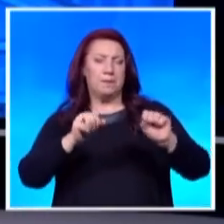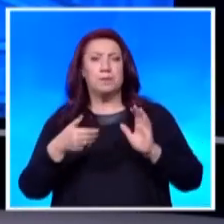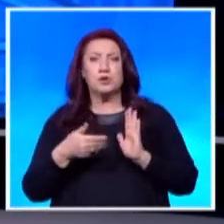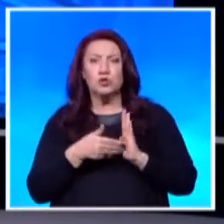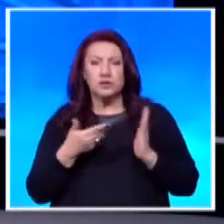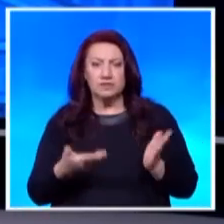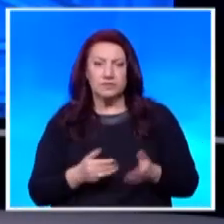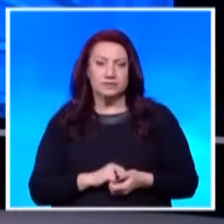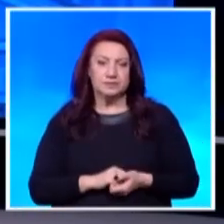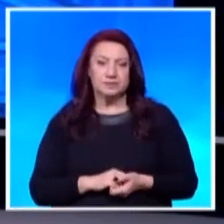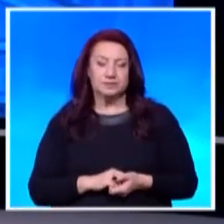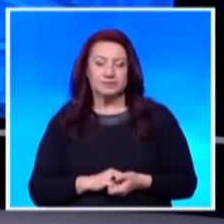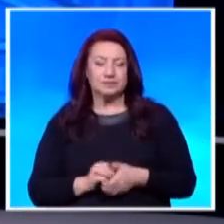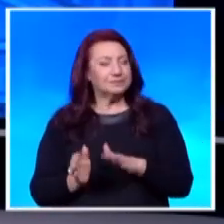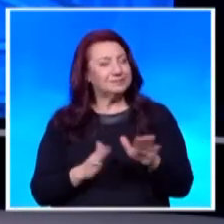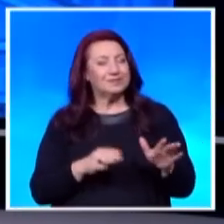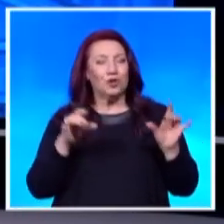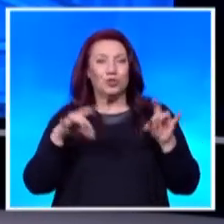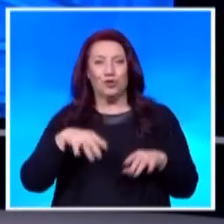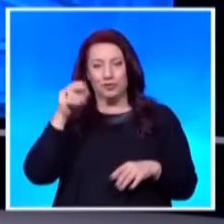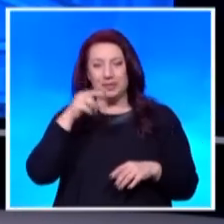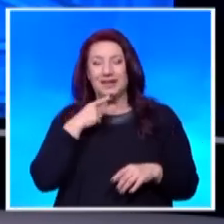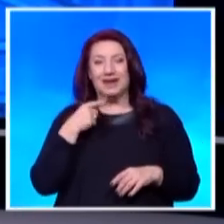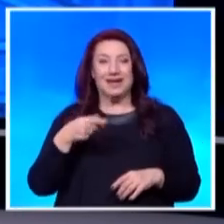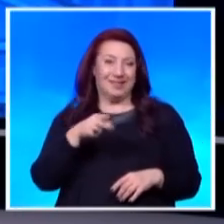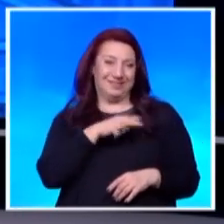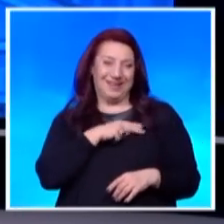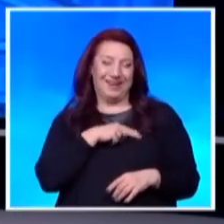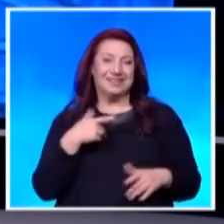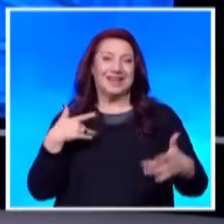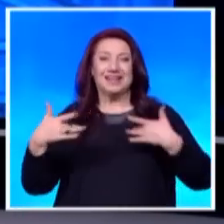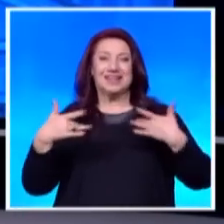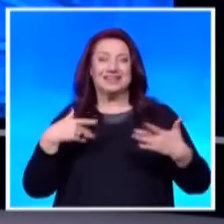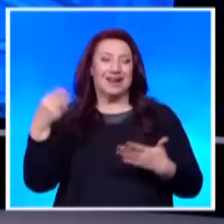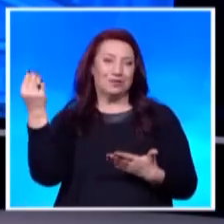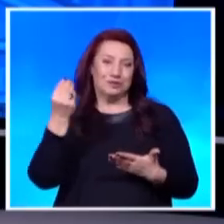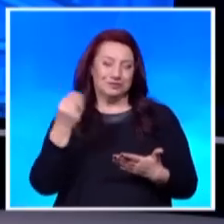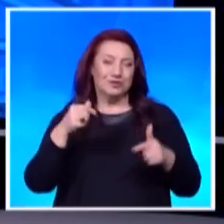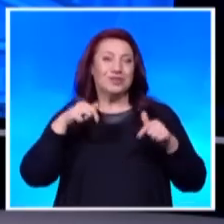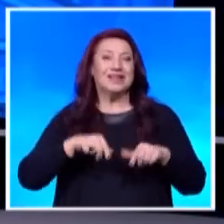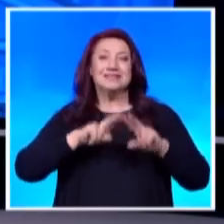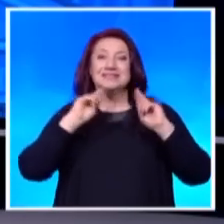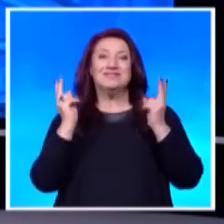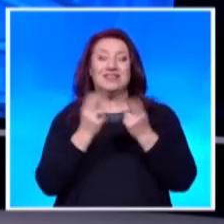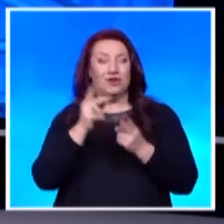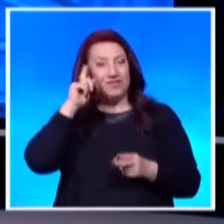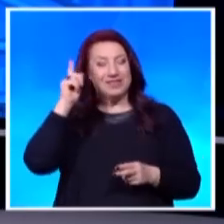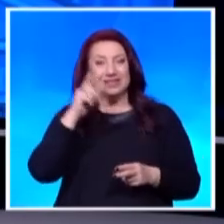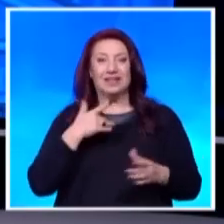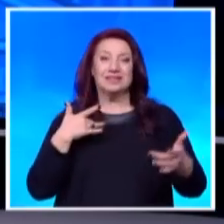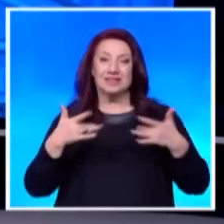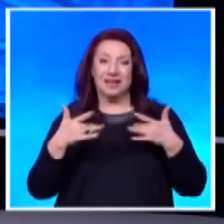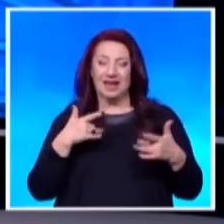Отново у нас. Отличия за театрално изкуство. По традиция на днешния Световен ден на театъра, Съюзът на артистите